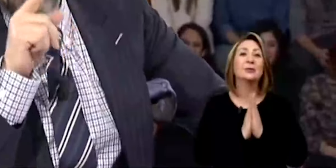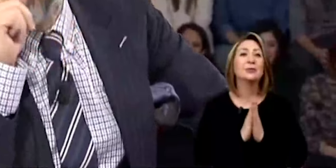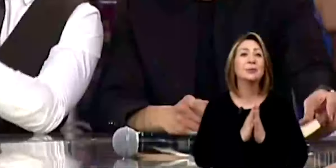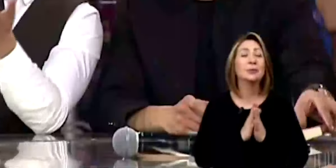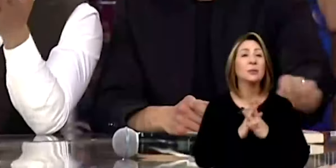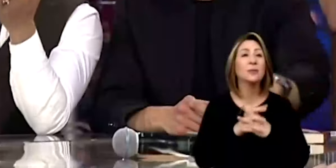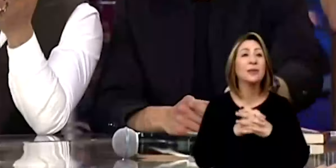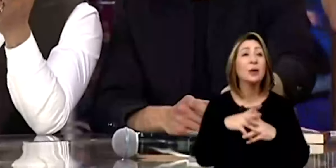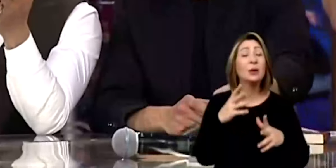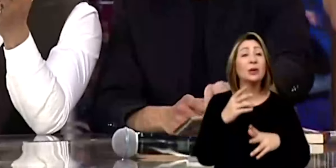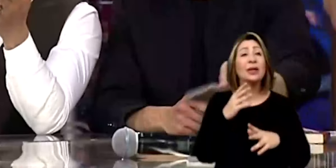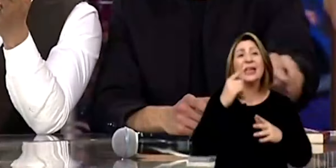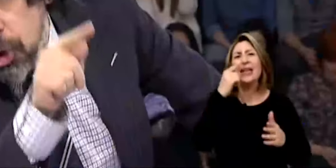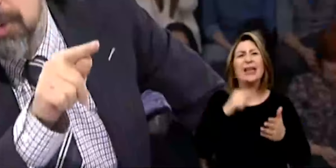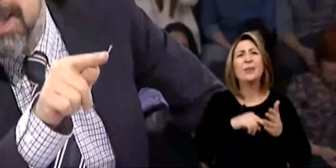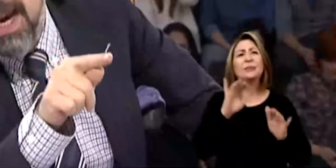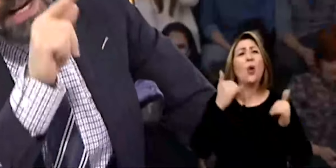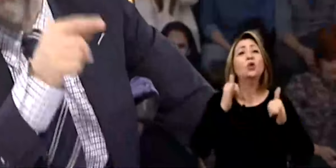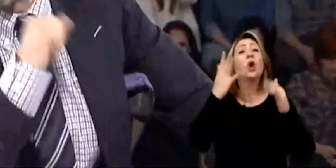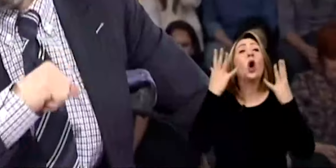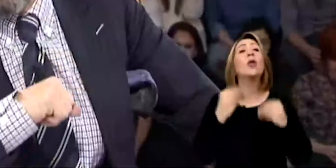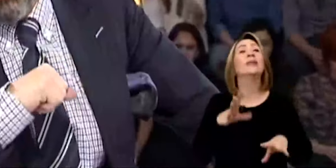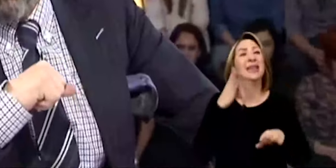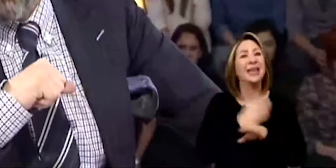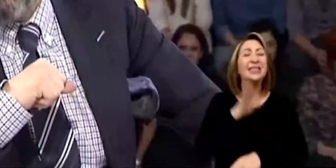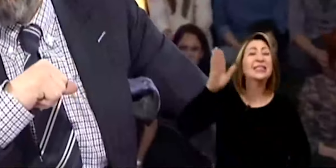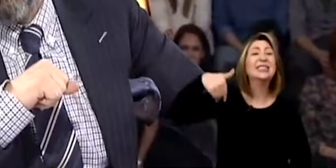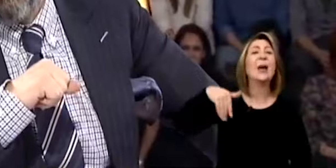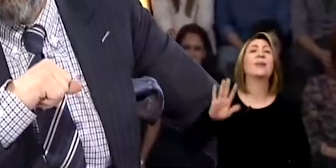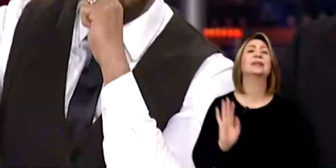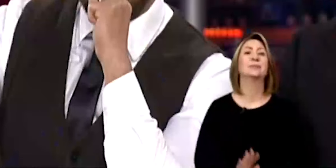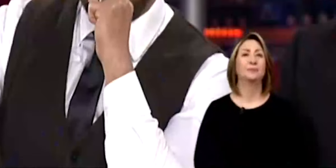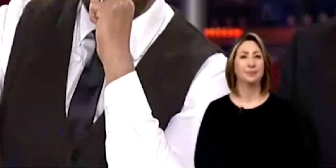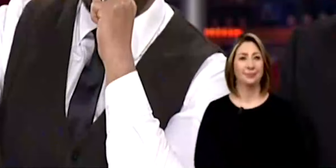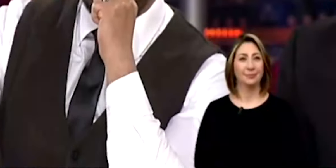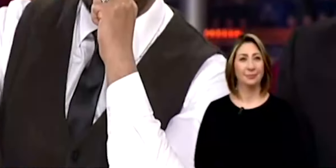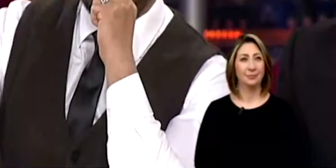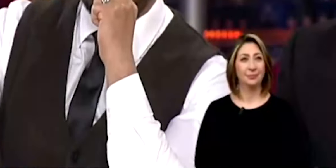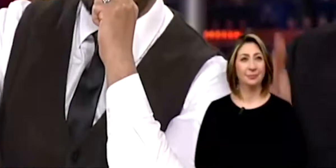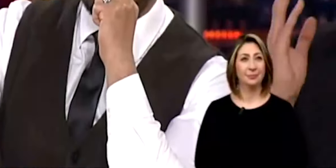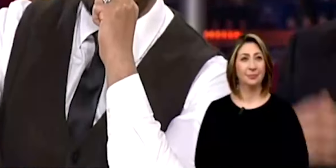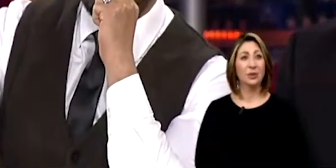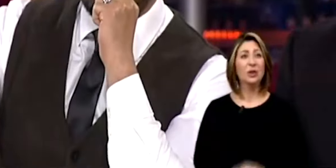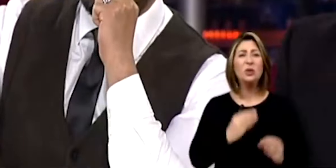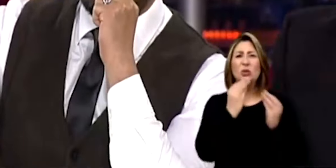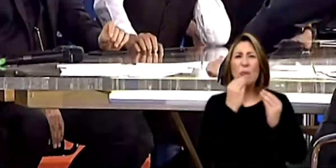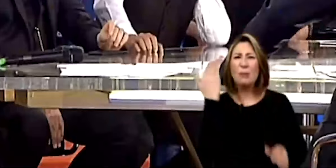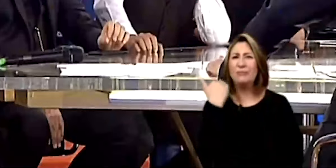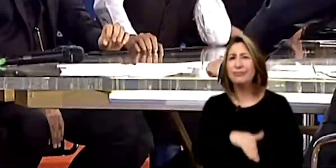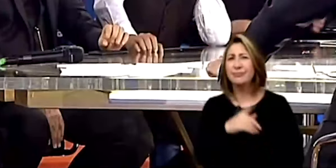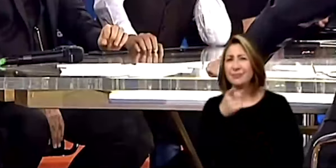güzel bir şey gördüm. Yani güzel... inanılmaz bir oyuncu olmasa hakikaten çağırmazdım. Bak, ben sohbet etmem normalde. Yani